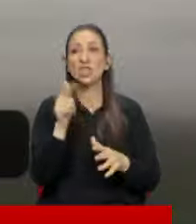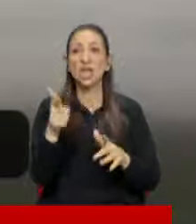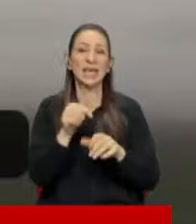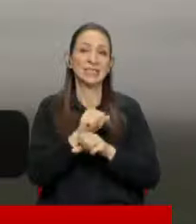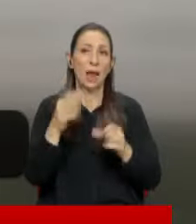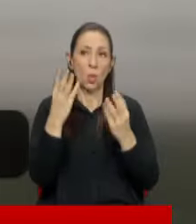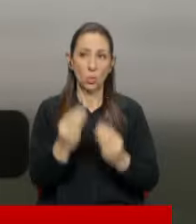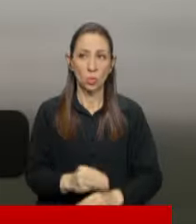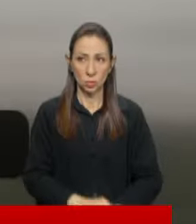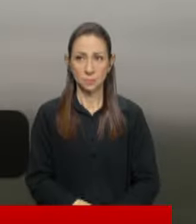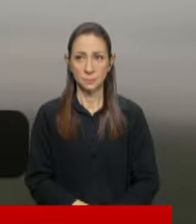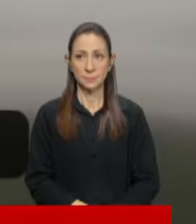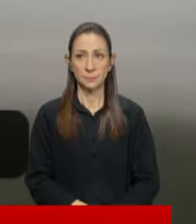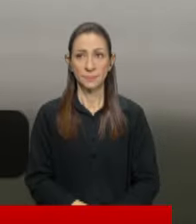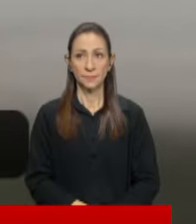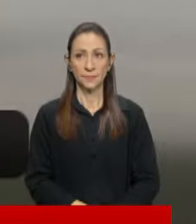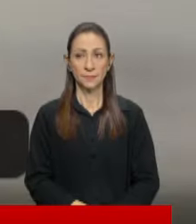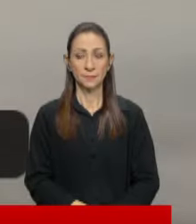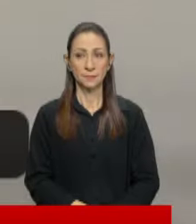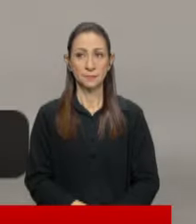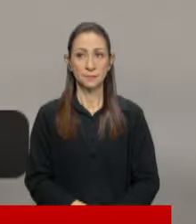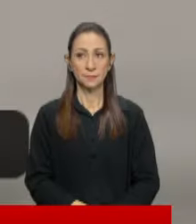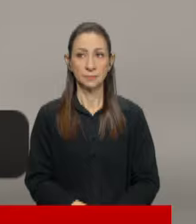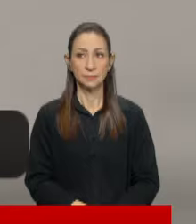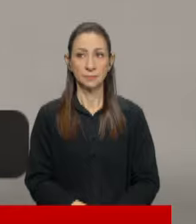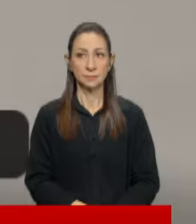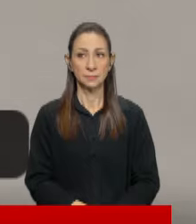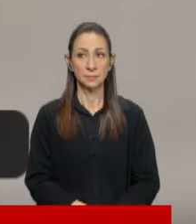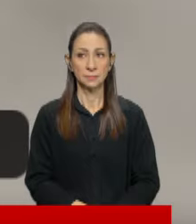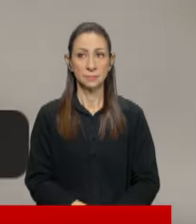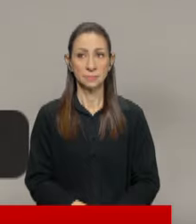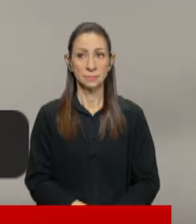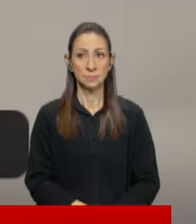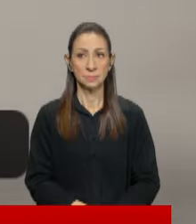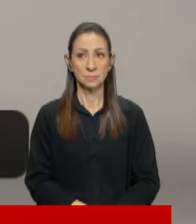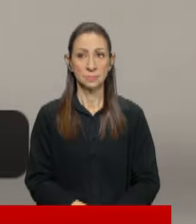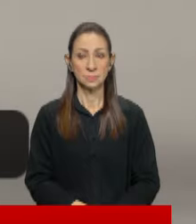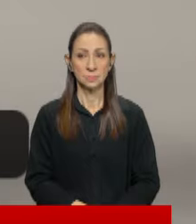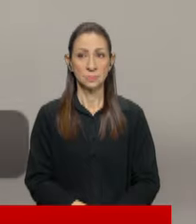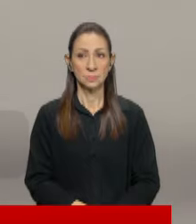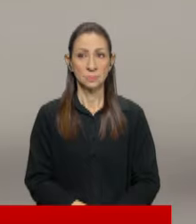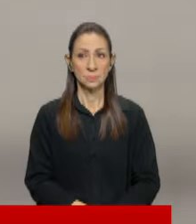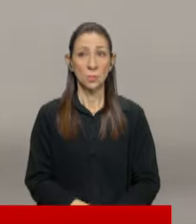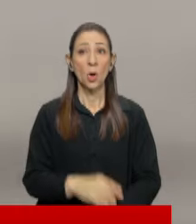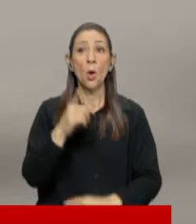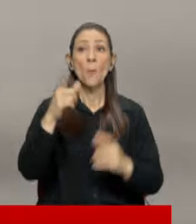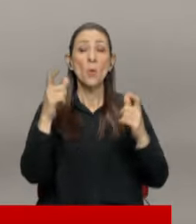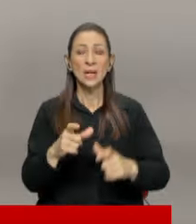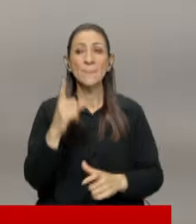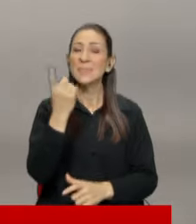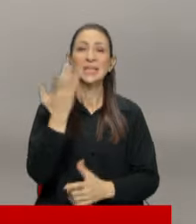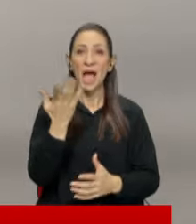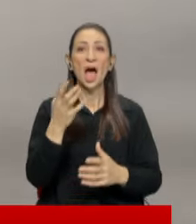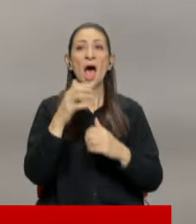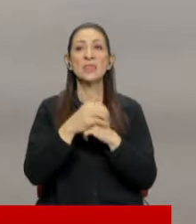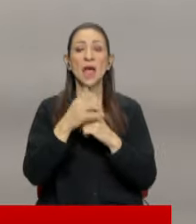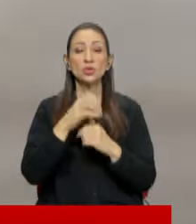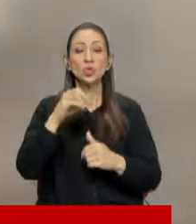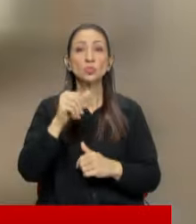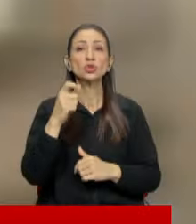etkilendi. Hortum ya, daha hortumun sesi şu an bir çatırdı. O bölgelerden biri de